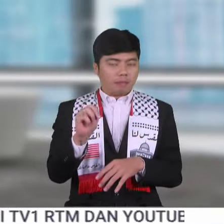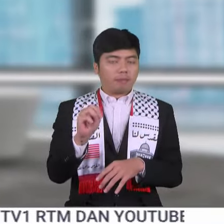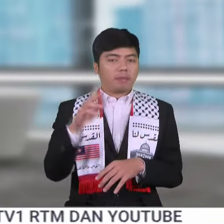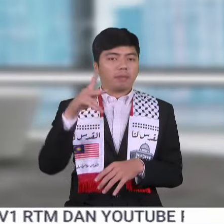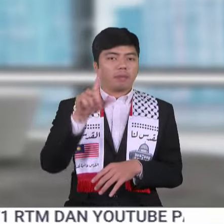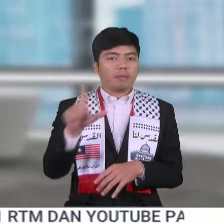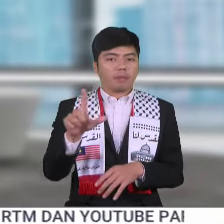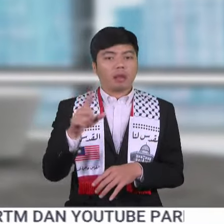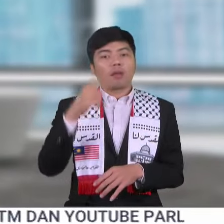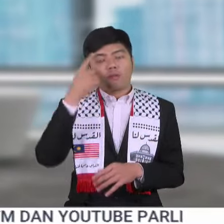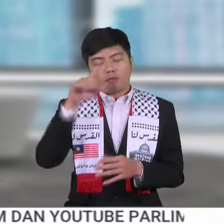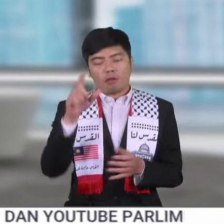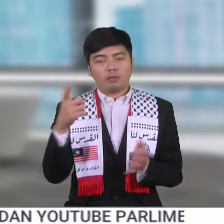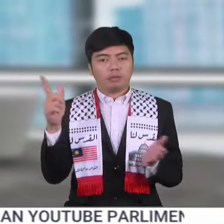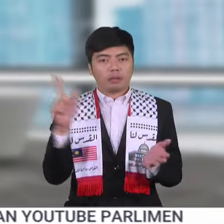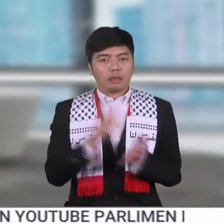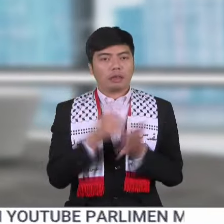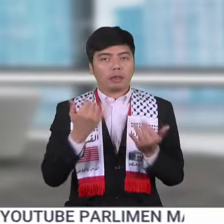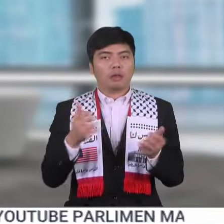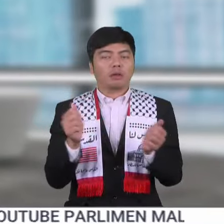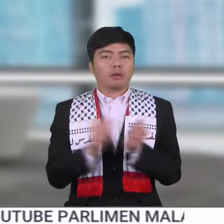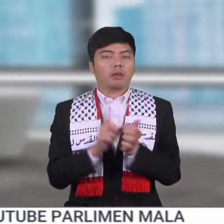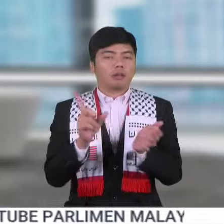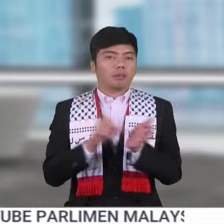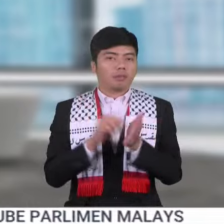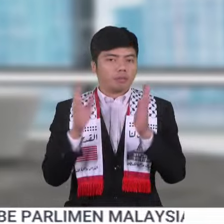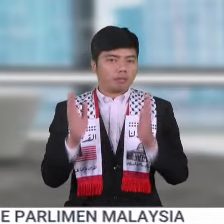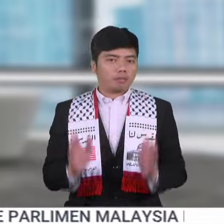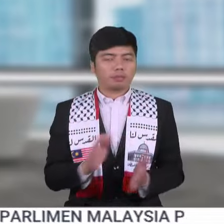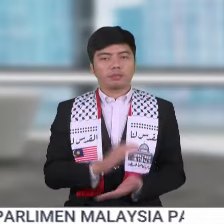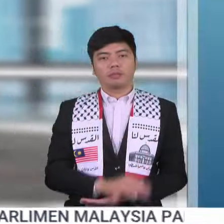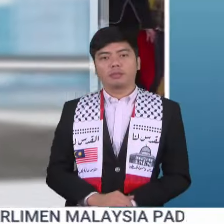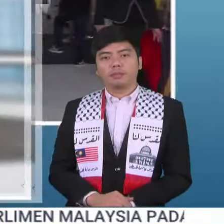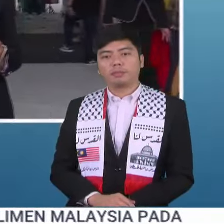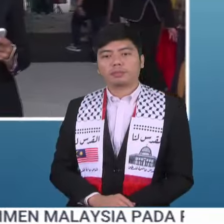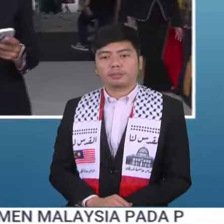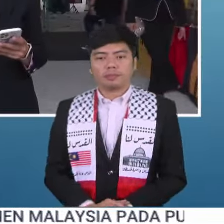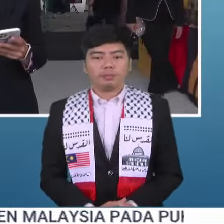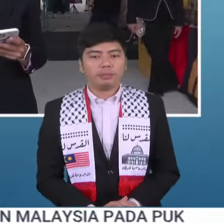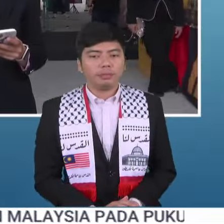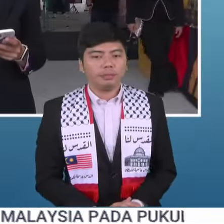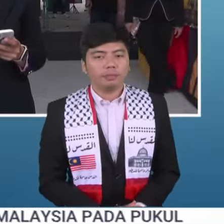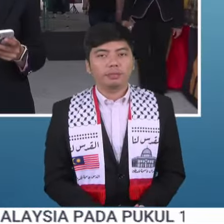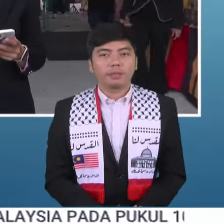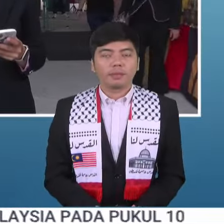Media. Untuk laporan lanjut, kita bersama wartawan Nurhela Razali di sana. Silakan, Ella.